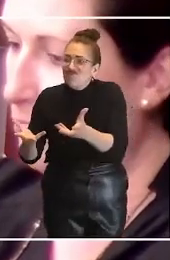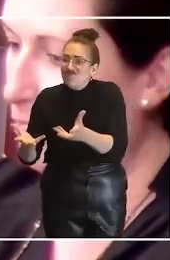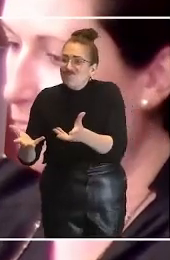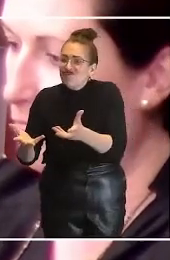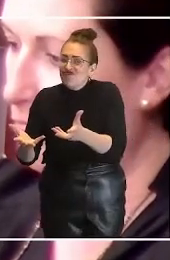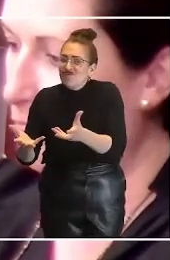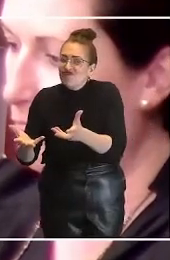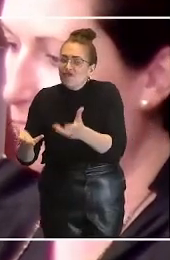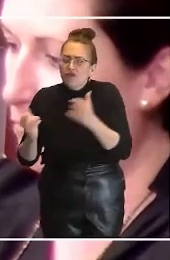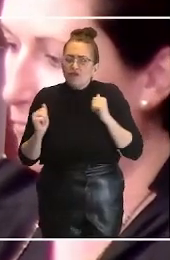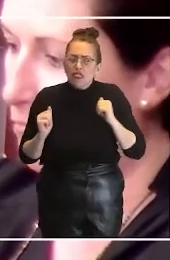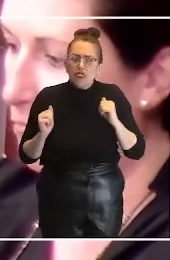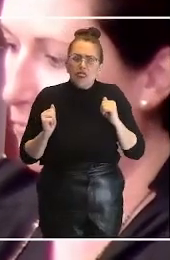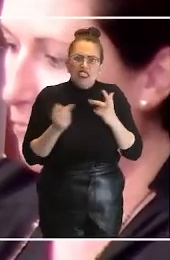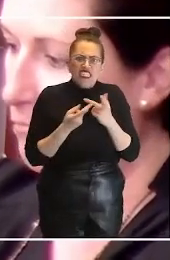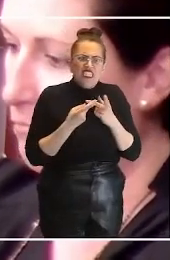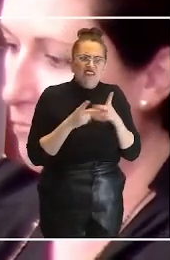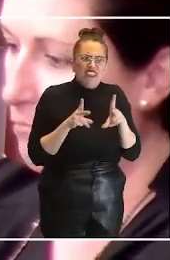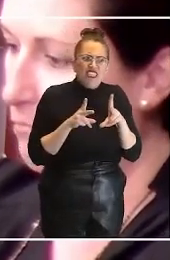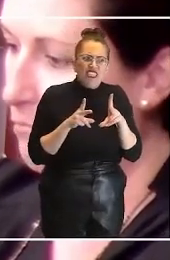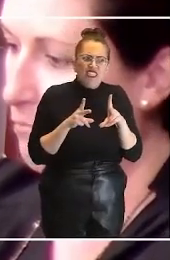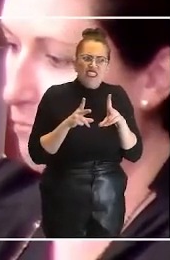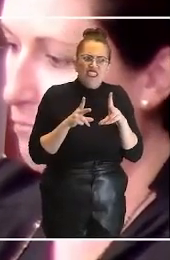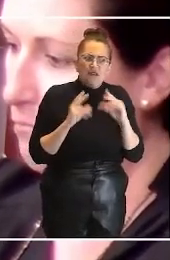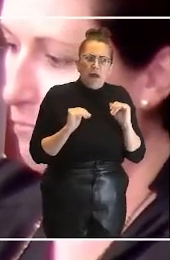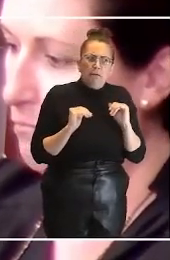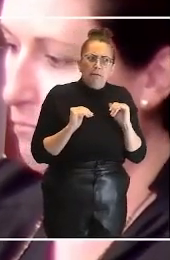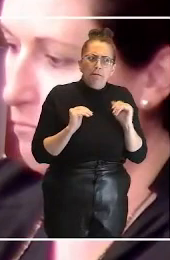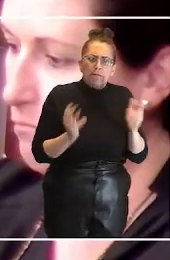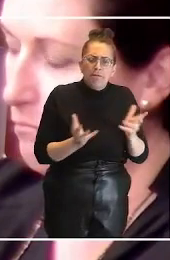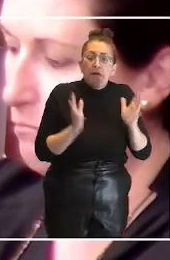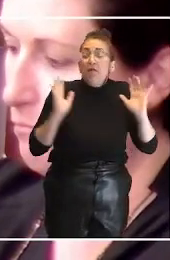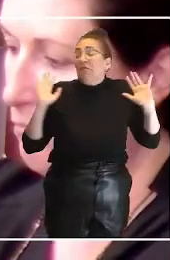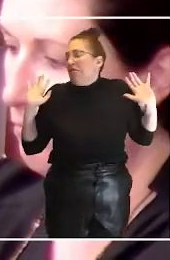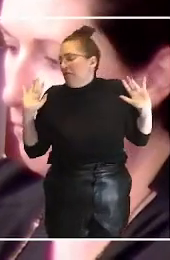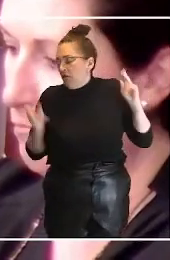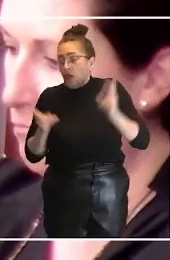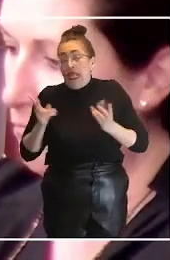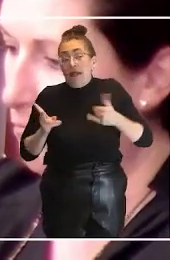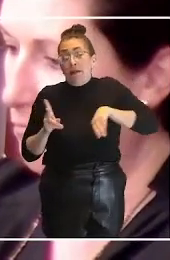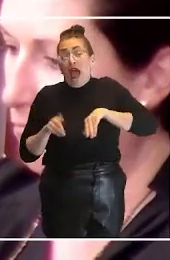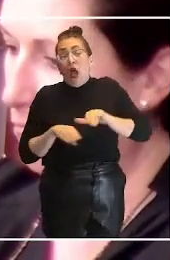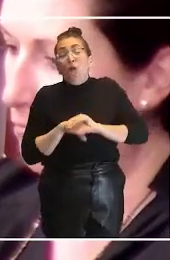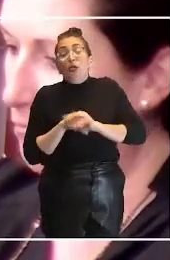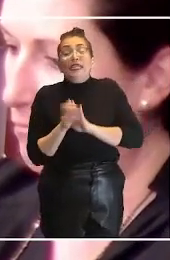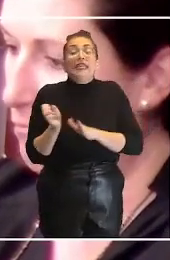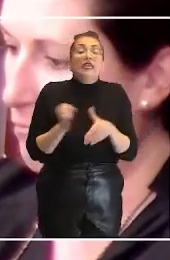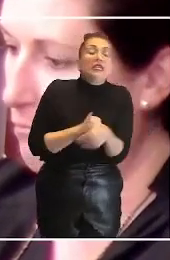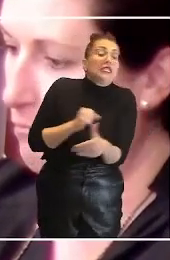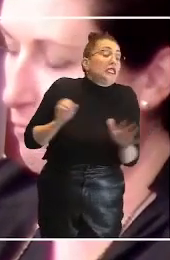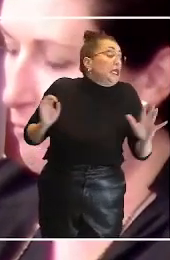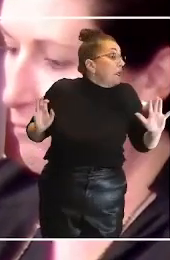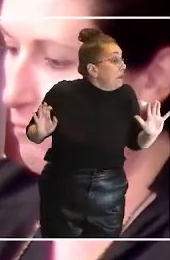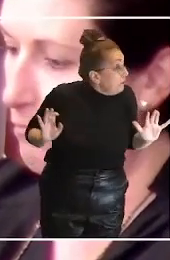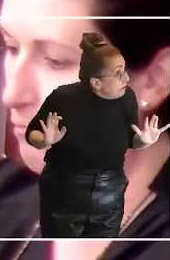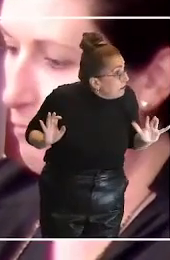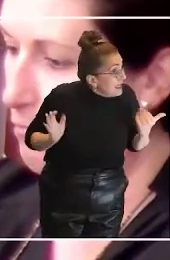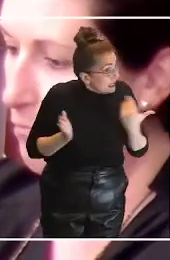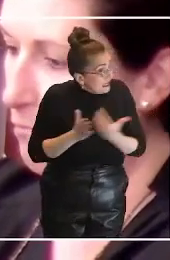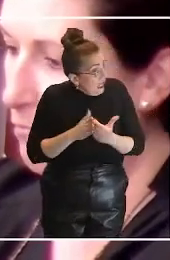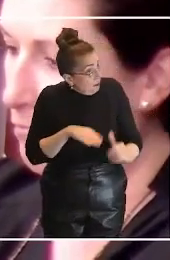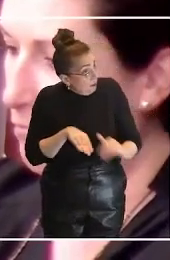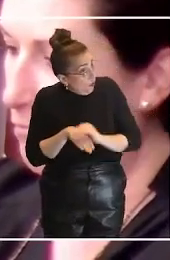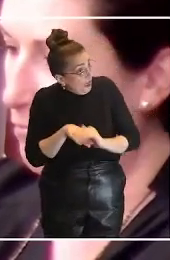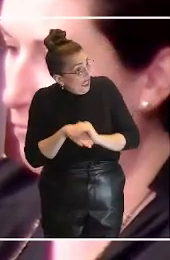de la ville. Mais visiblement, il y avait des considérations politiques qui vous a empêché d'apporter cette